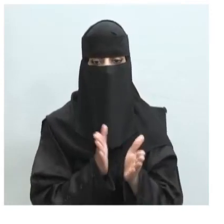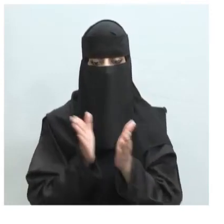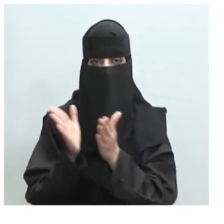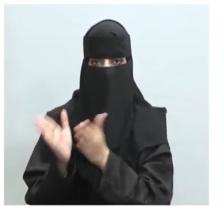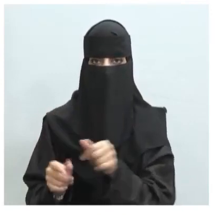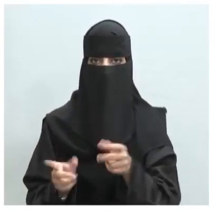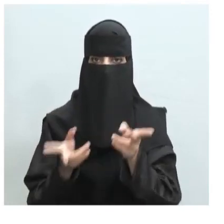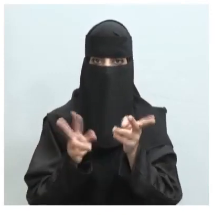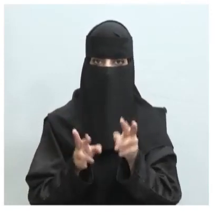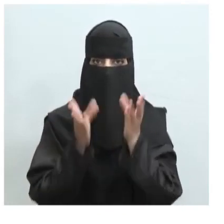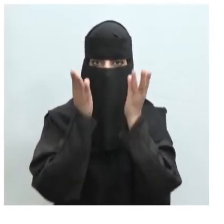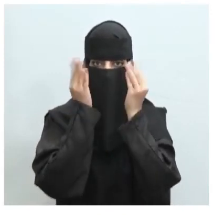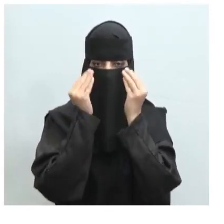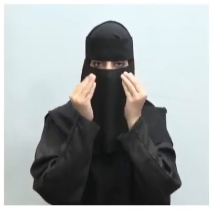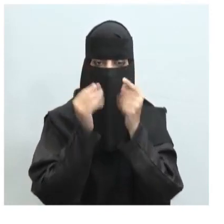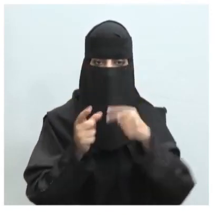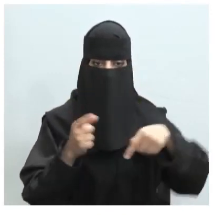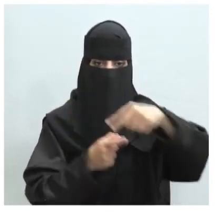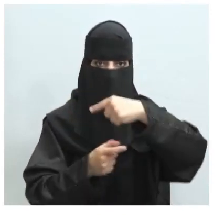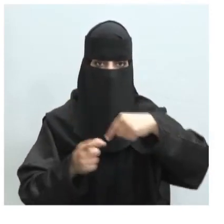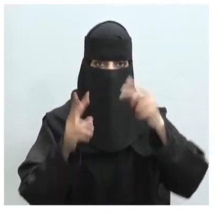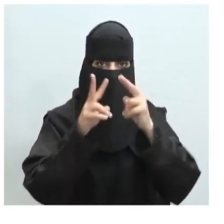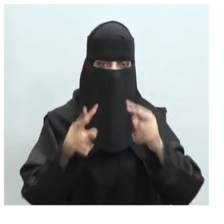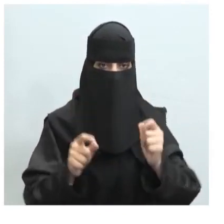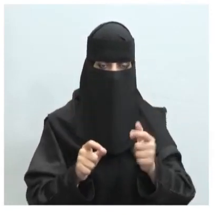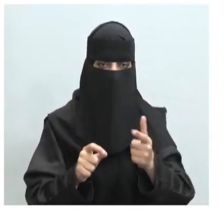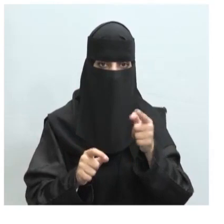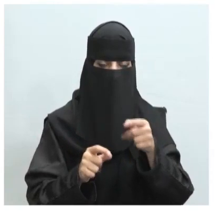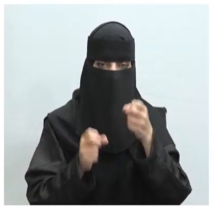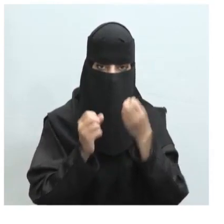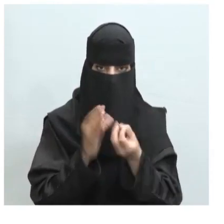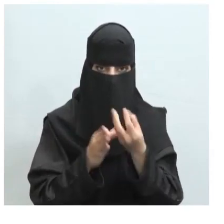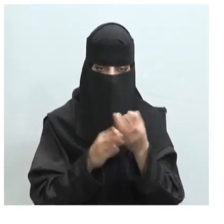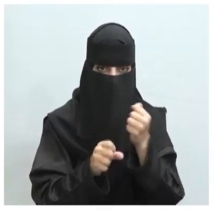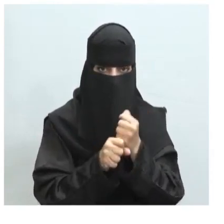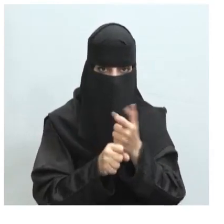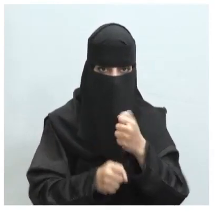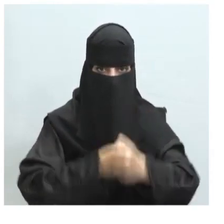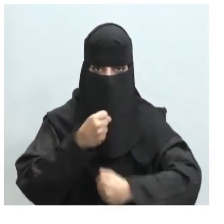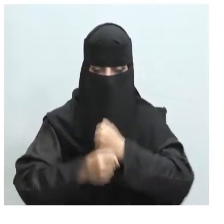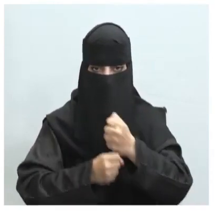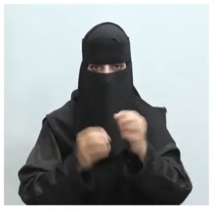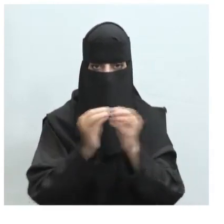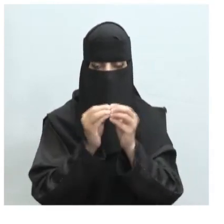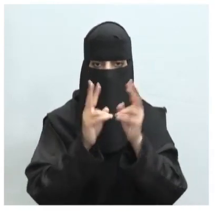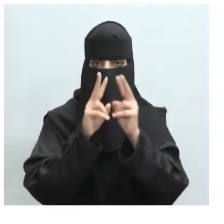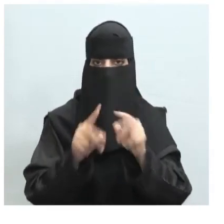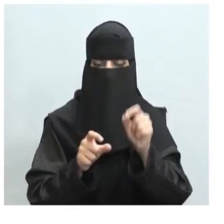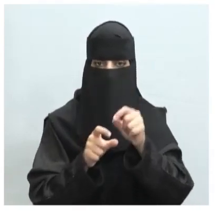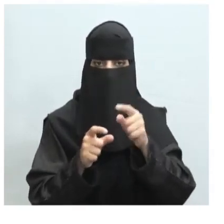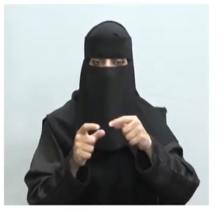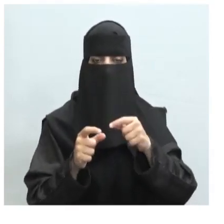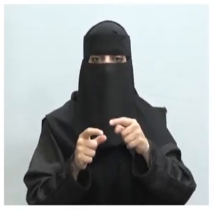لنتعرف على الدوائر الكهربائيه والتي تتم فيها حركه تلك الشحنات الكهربائيه في